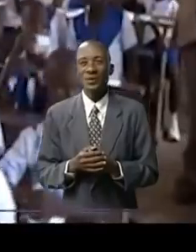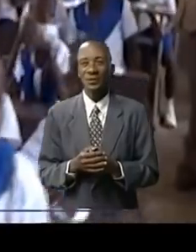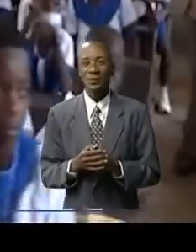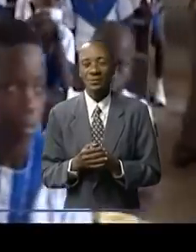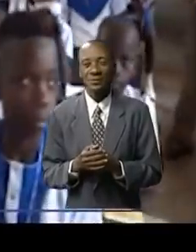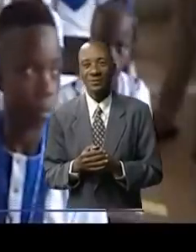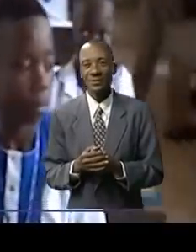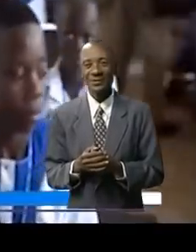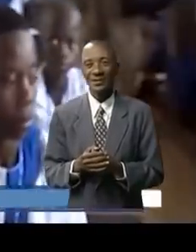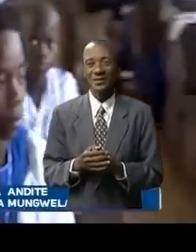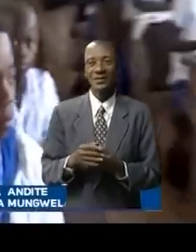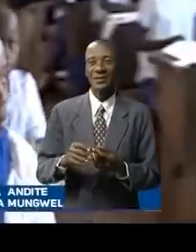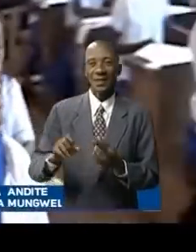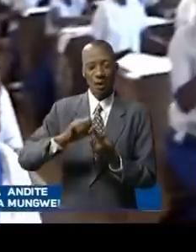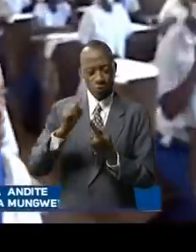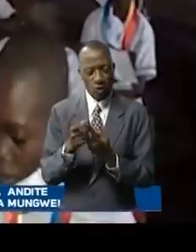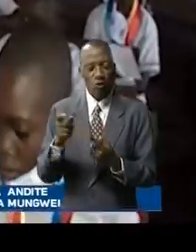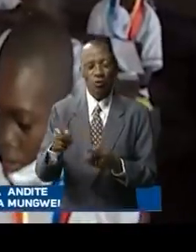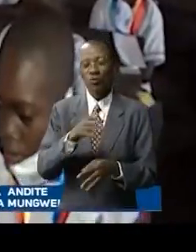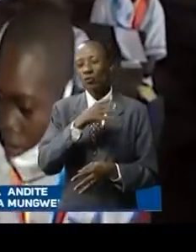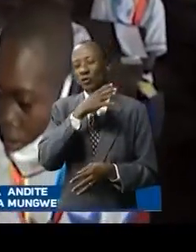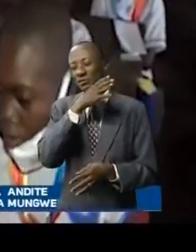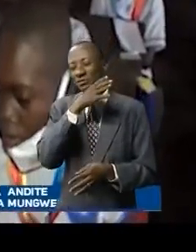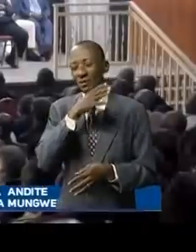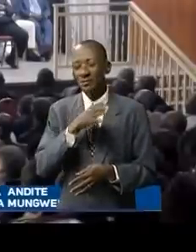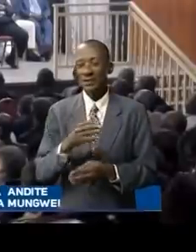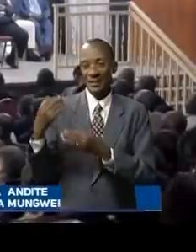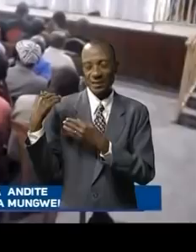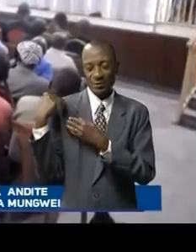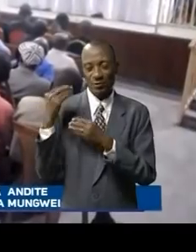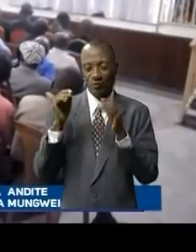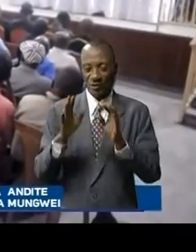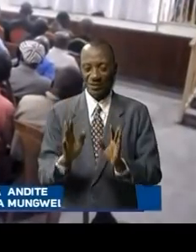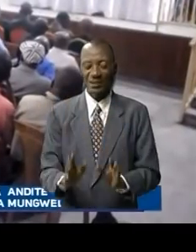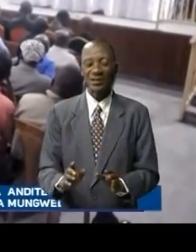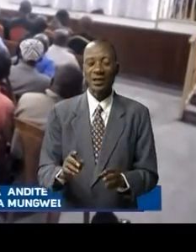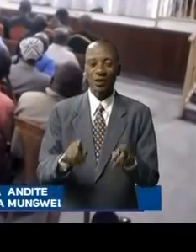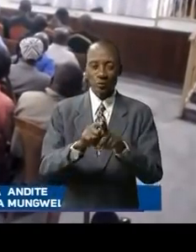enfants. Cette situation n'a que trop duré, que les syndicats des enseignants et les gouvernements devraient